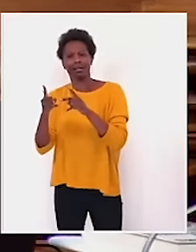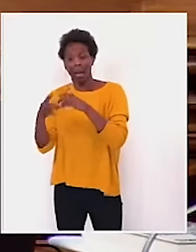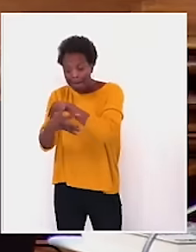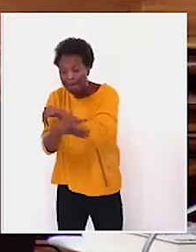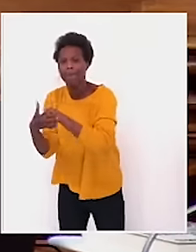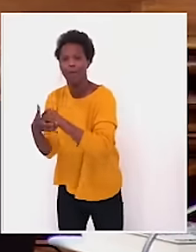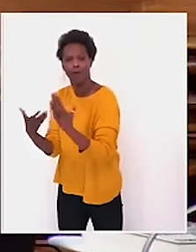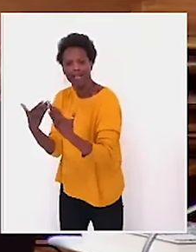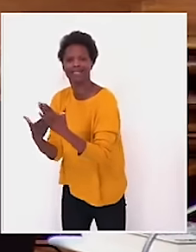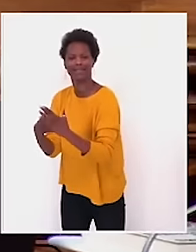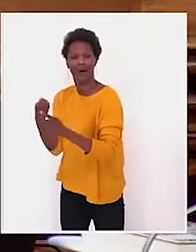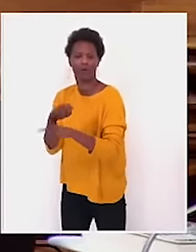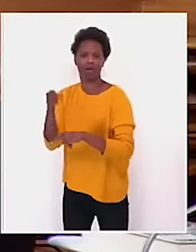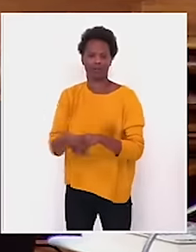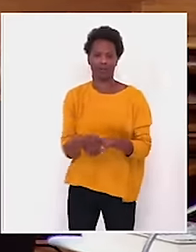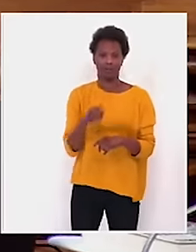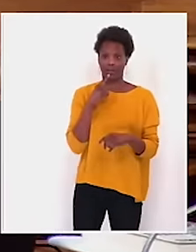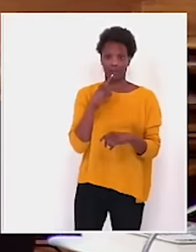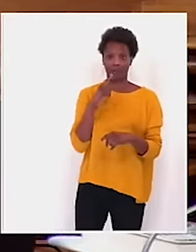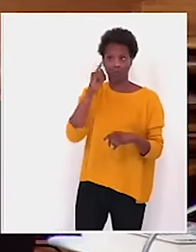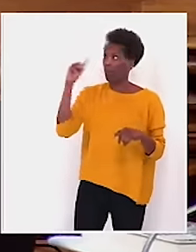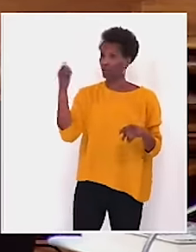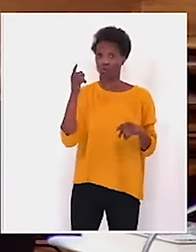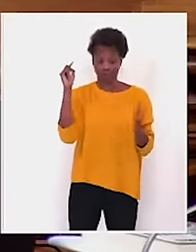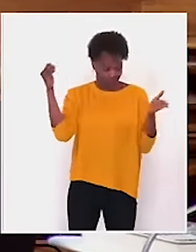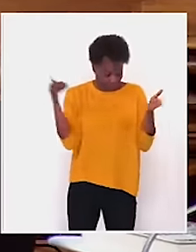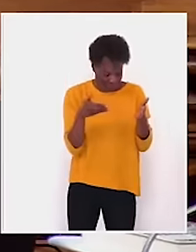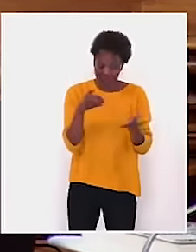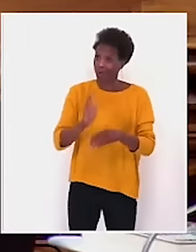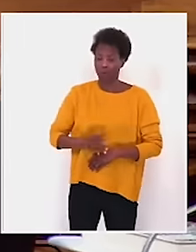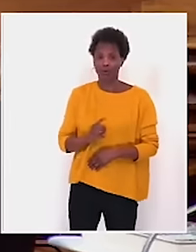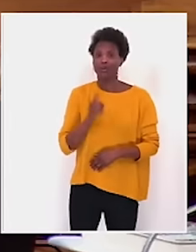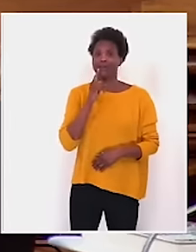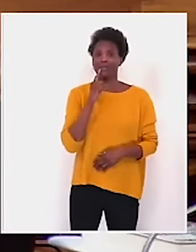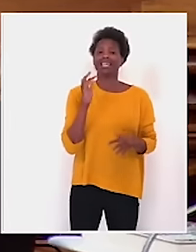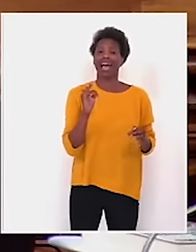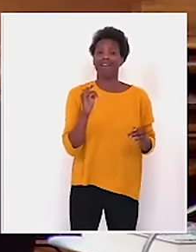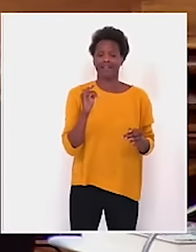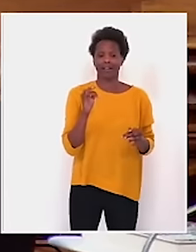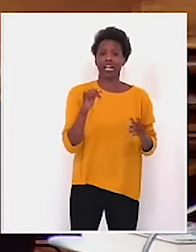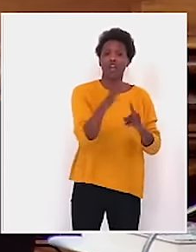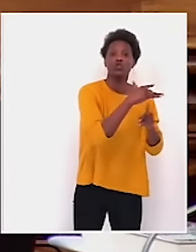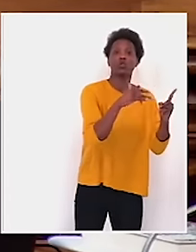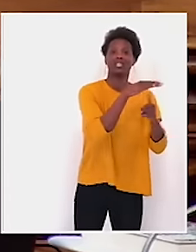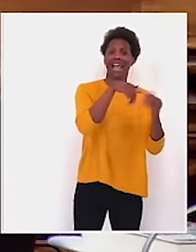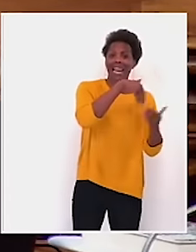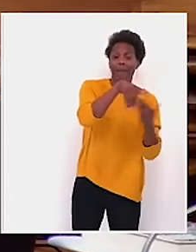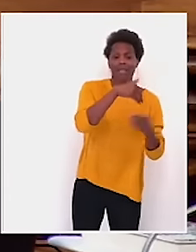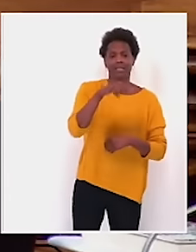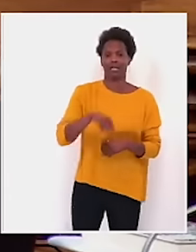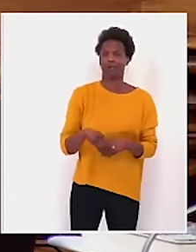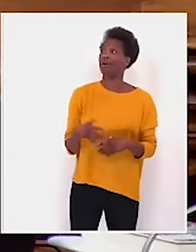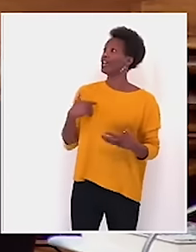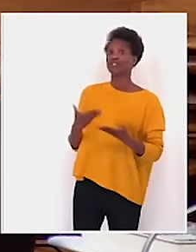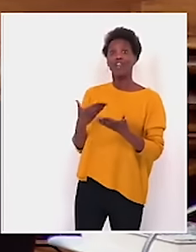politique de la ville, mais pas qu'à Bordeaux. En fait, c'est ce qu'on appelle la mixité sociale. Tout le monde se range derrière ce grand concept de la mixité sociale. C'est vrai que c'est sympa comme